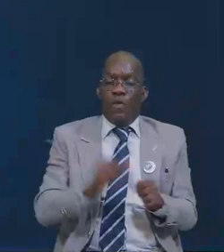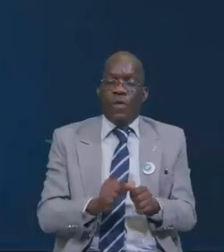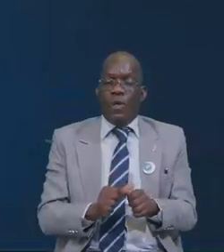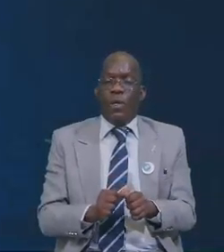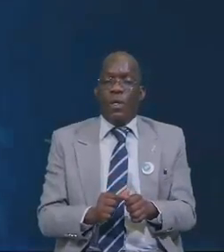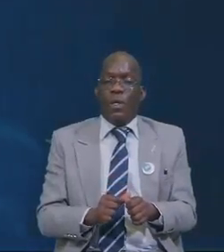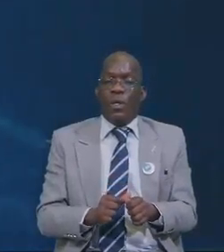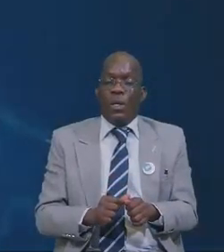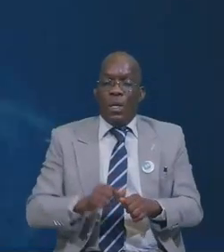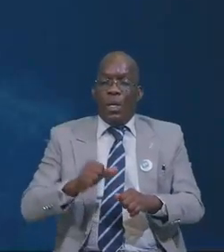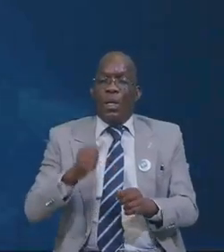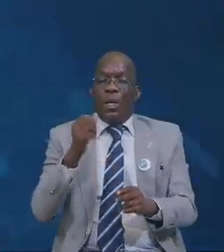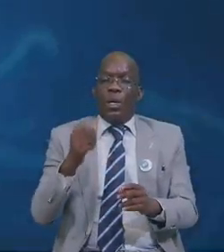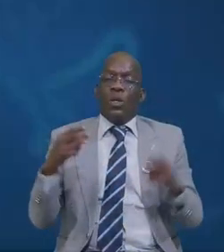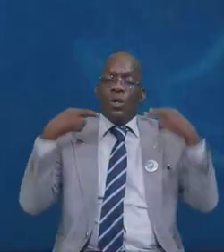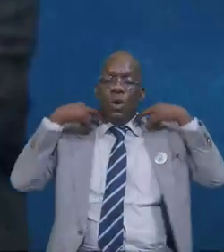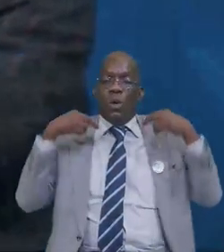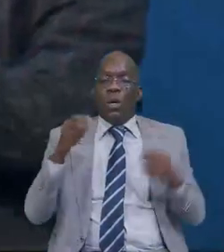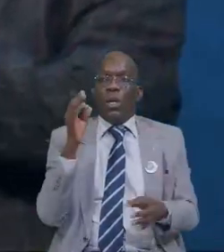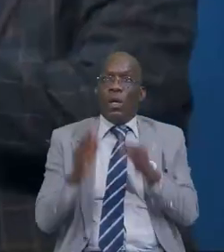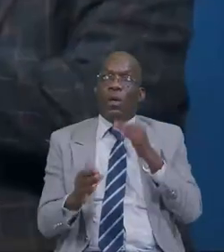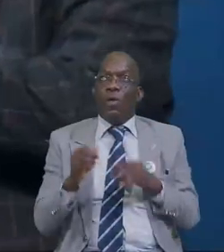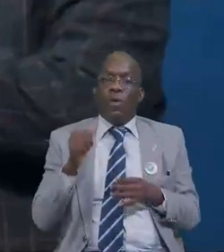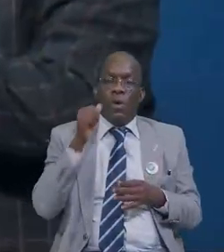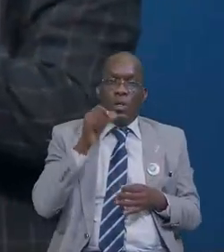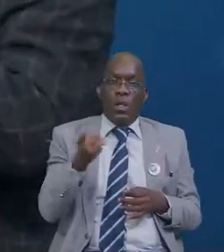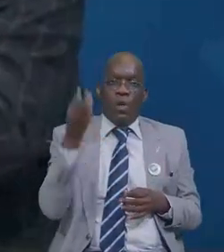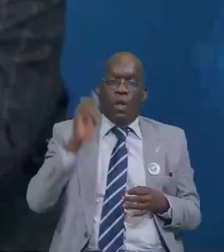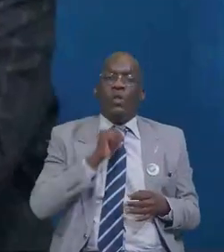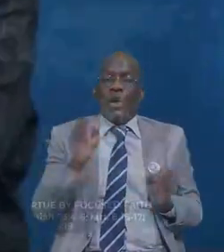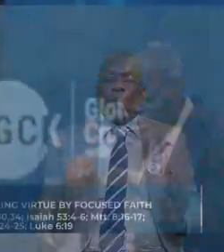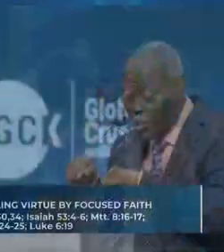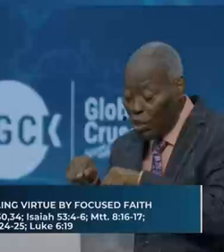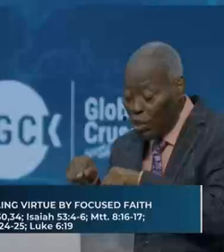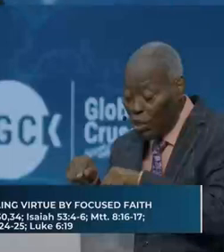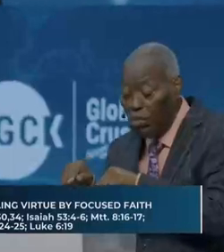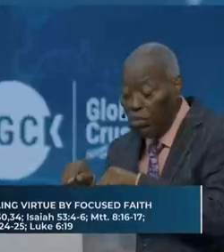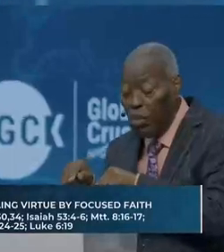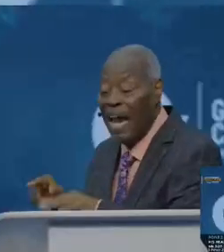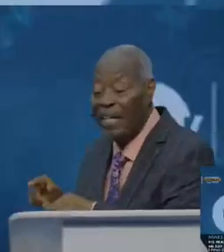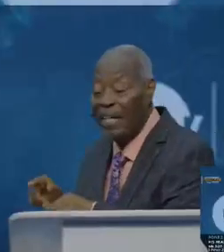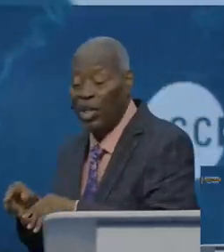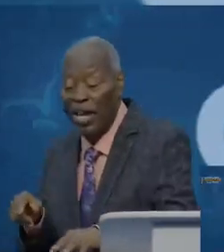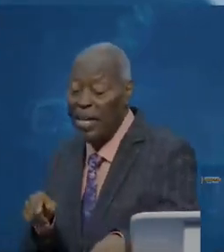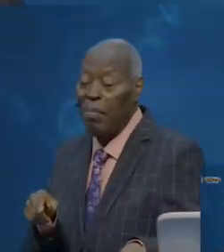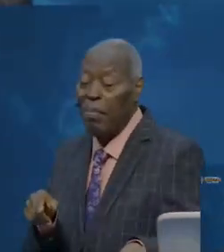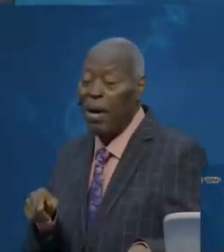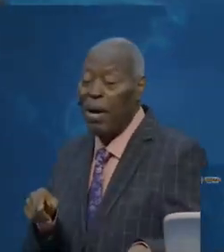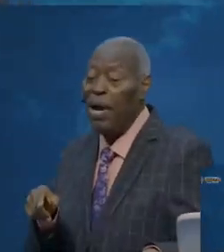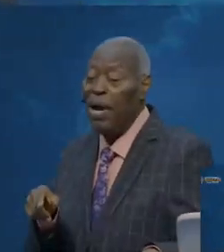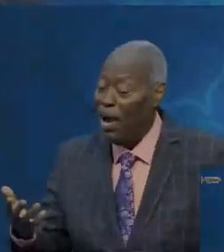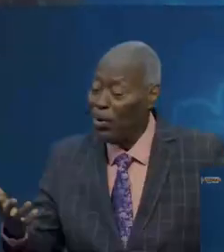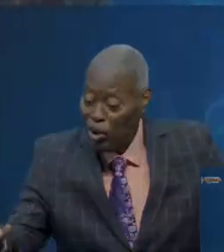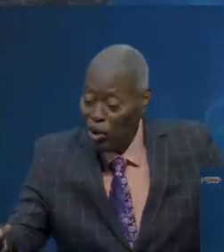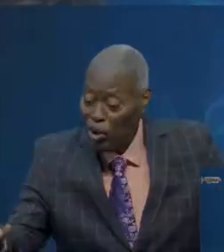jougs, si elle ne se concentrait pas sur Christ, en ce moment-là, en